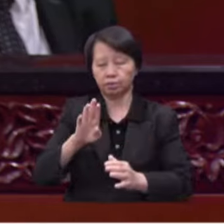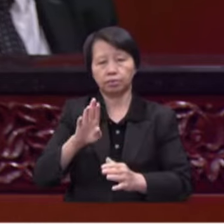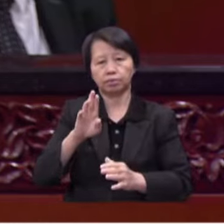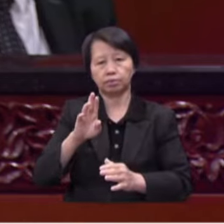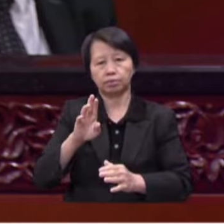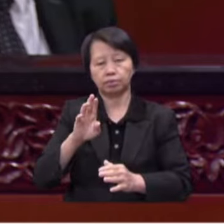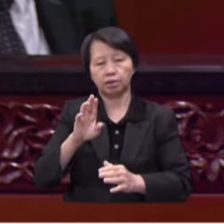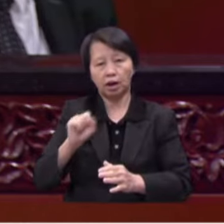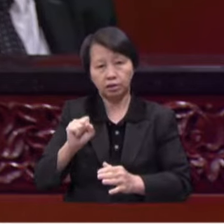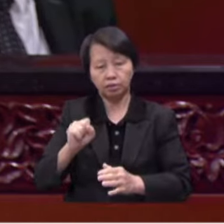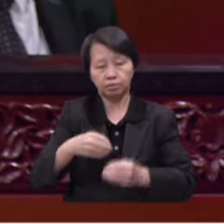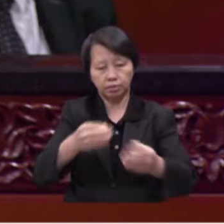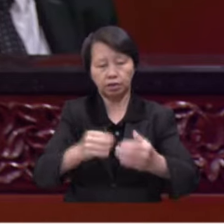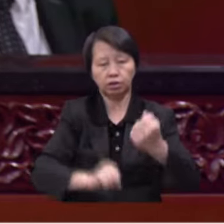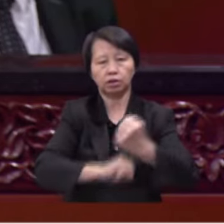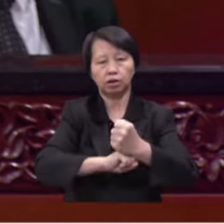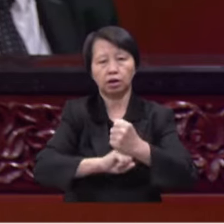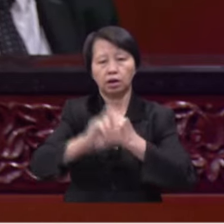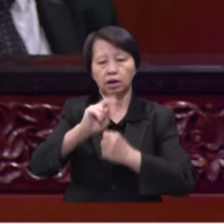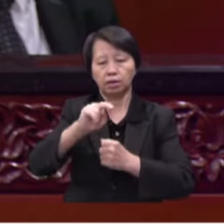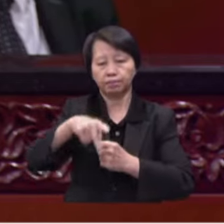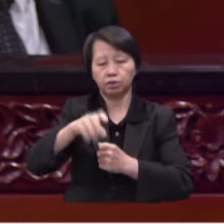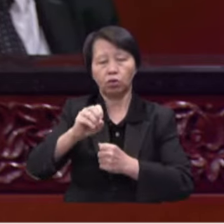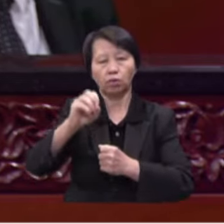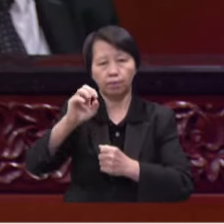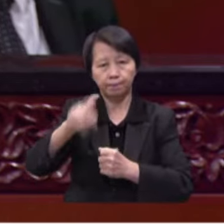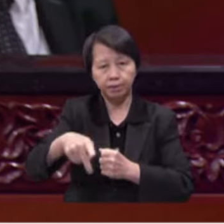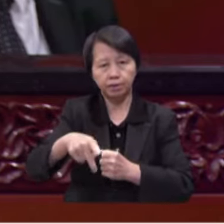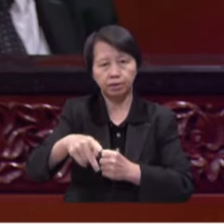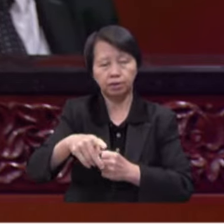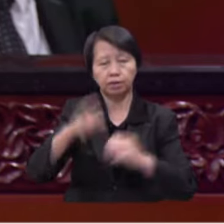sokongan kepada pihak MP4 Malaysia